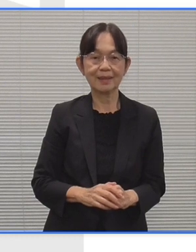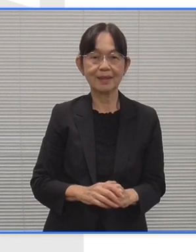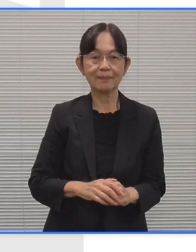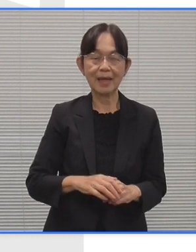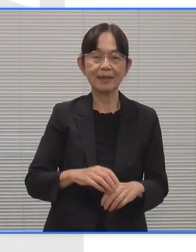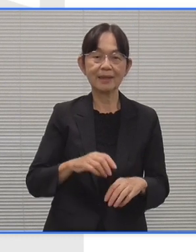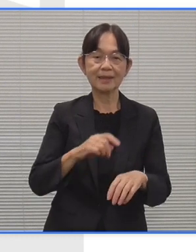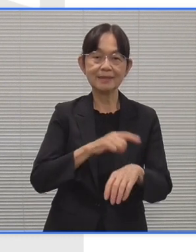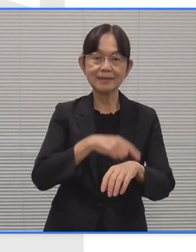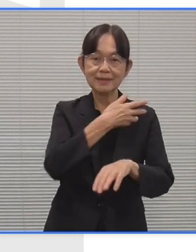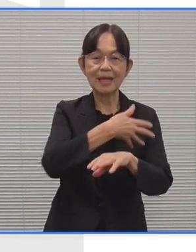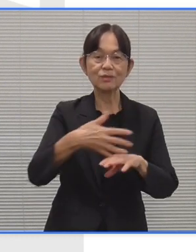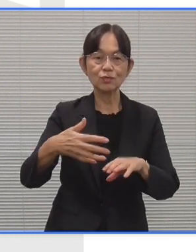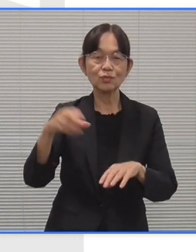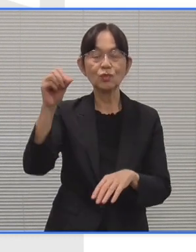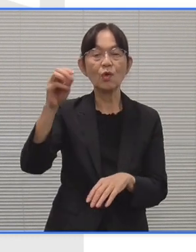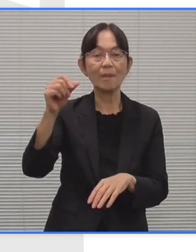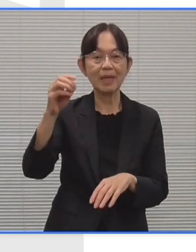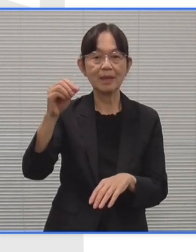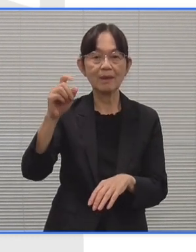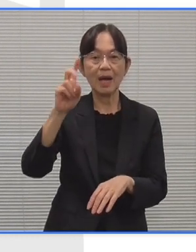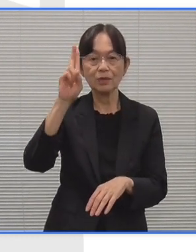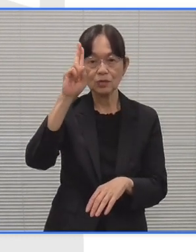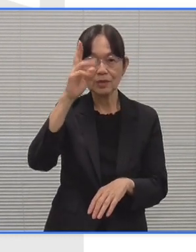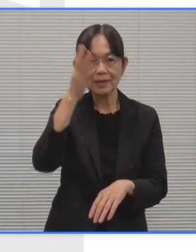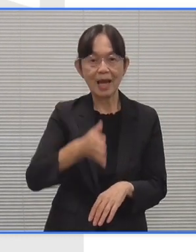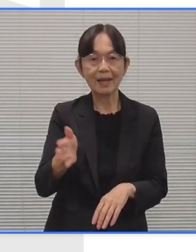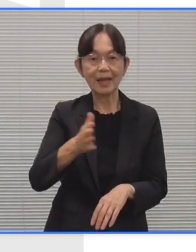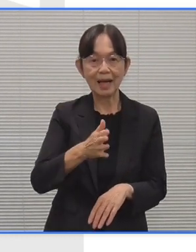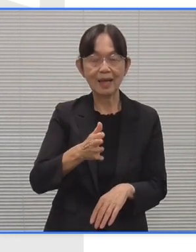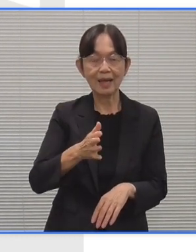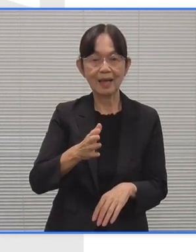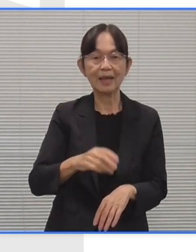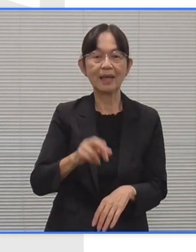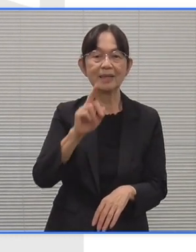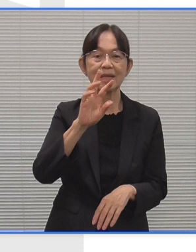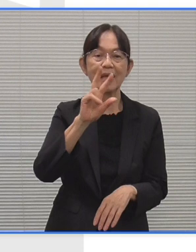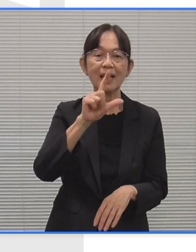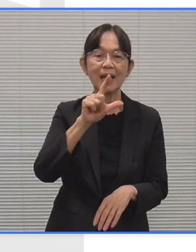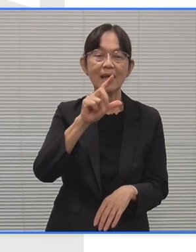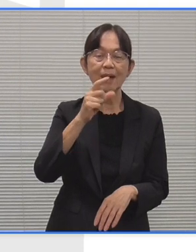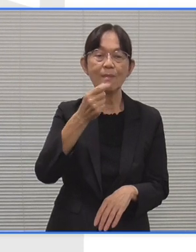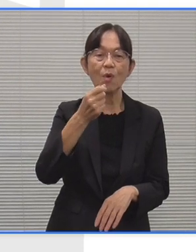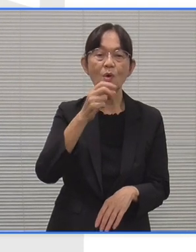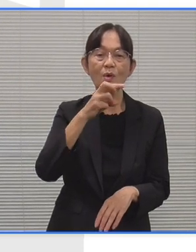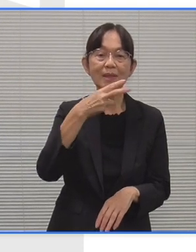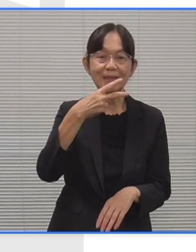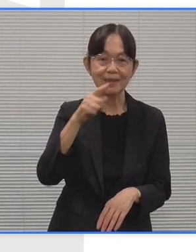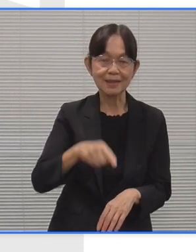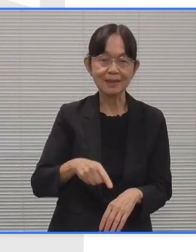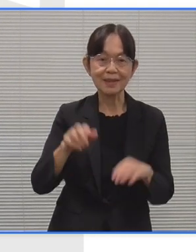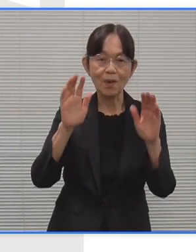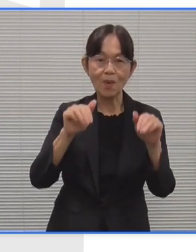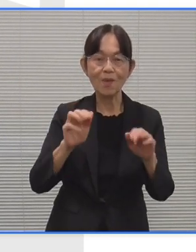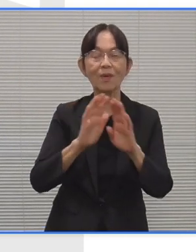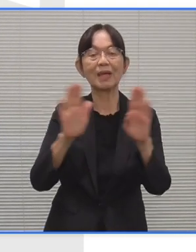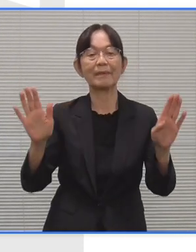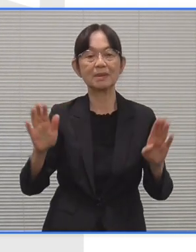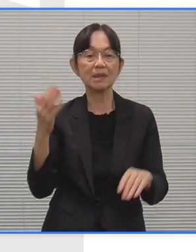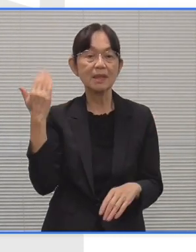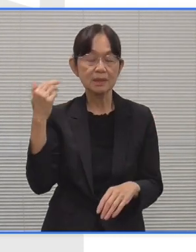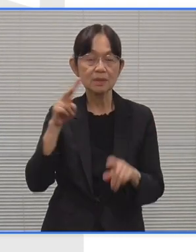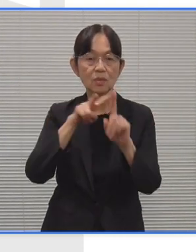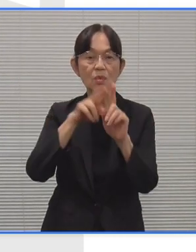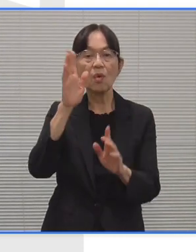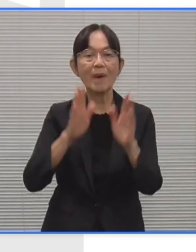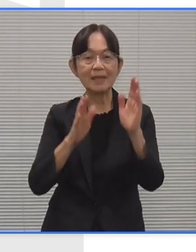ジュールですけれども、土曜日は12時半からセレモニーを行います。先日小林幸子さ